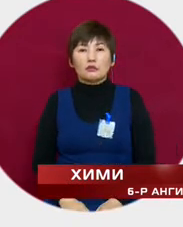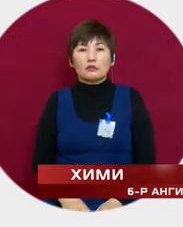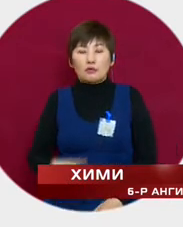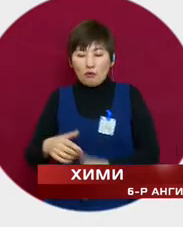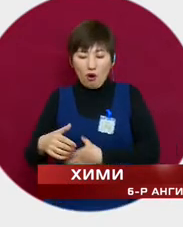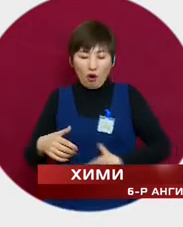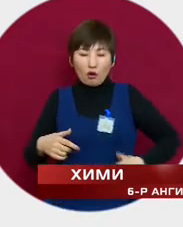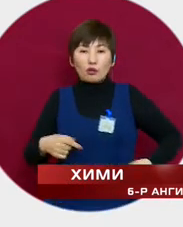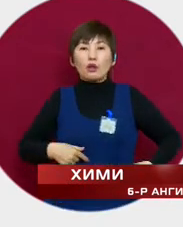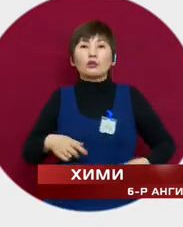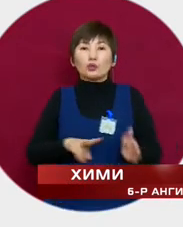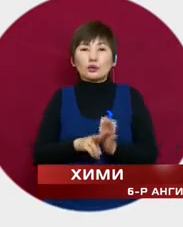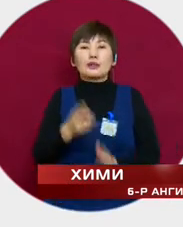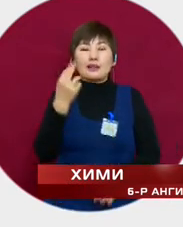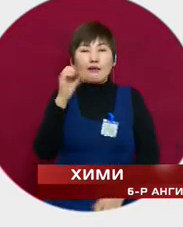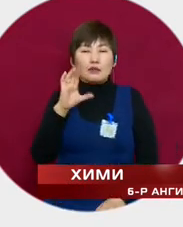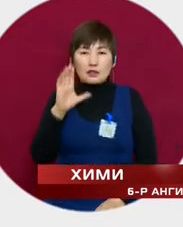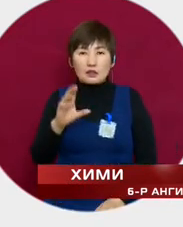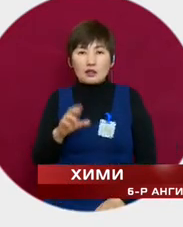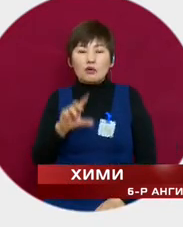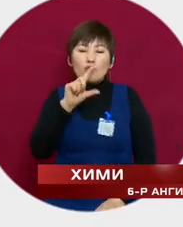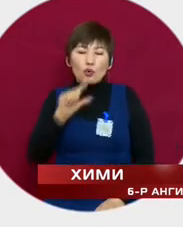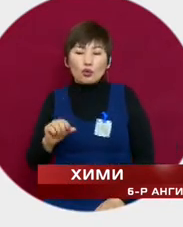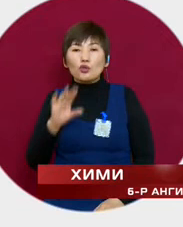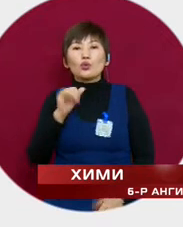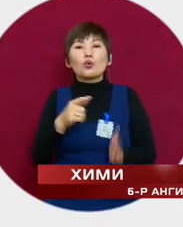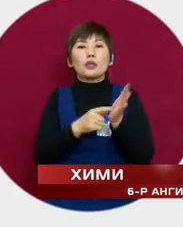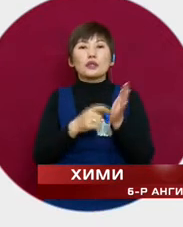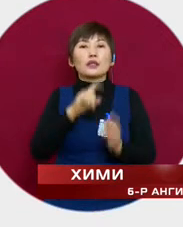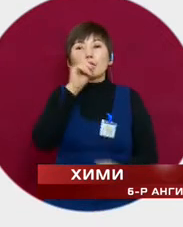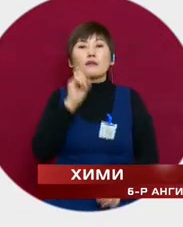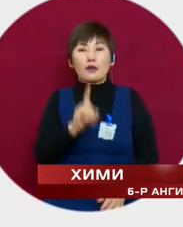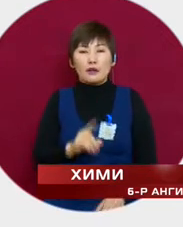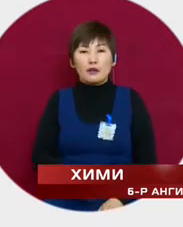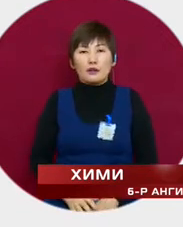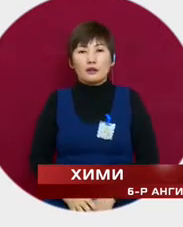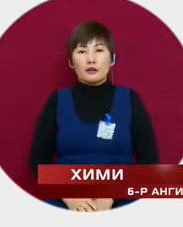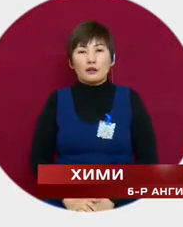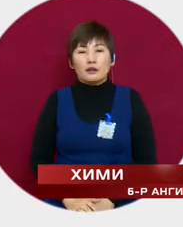бүү давсны хүчлийг бууруулахын тулд юу хэрэглэх вэ хүүхдүүдээ?